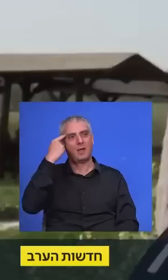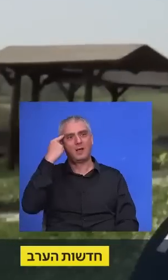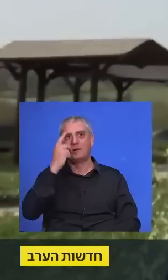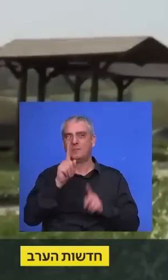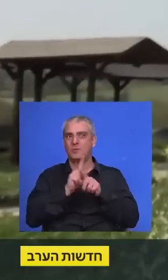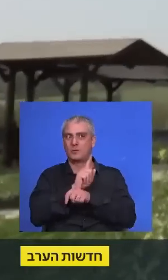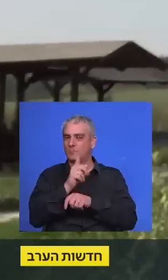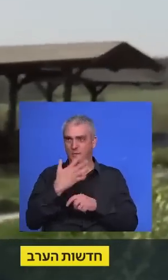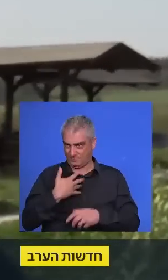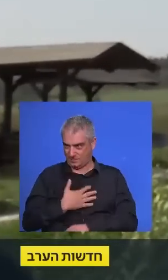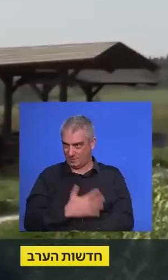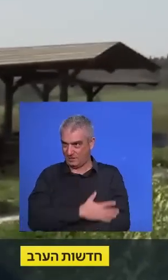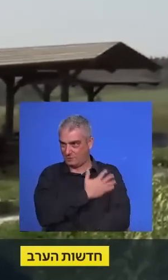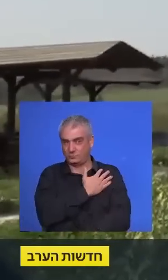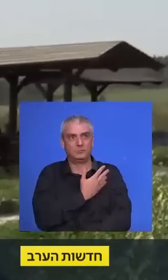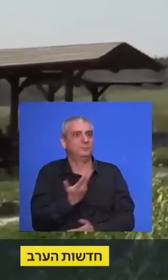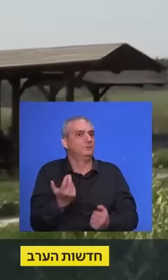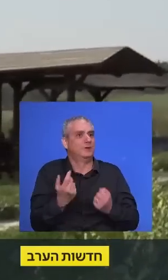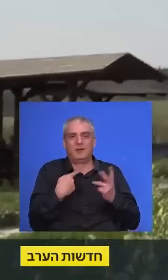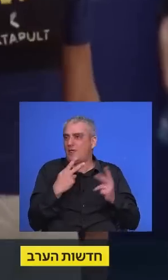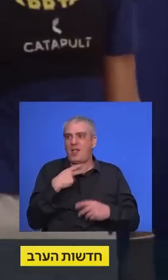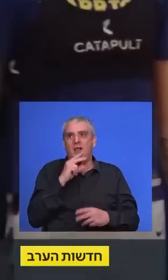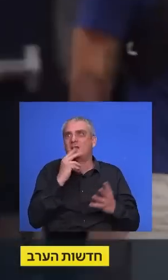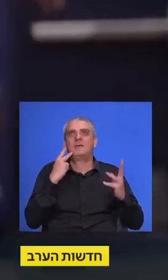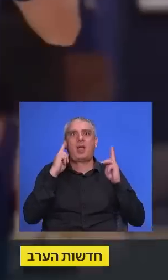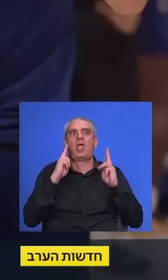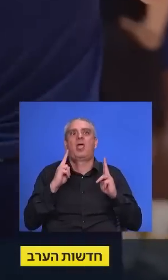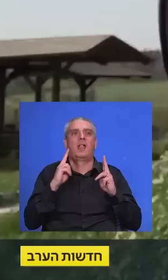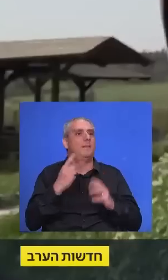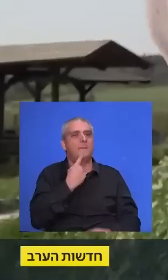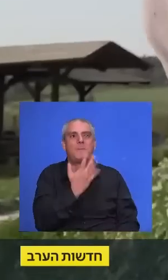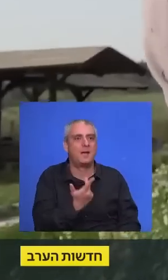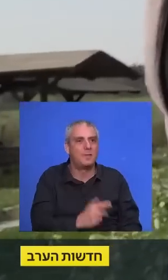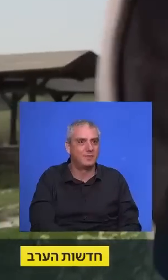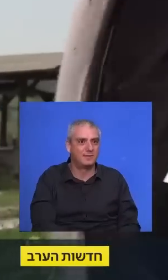זה בטח התרגשות. פשוט לא אכלתי לדבר. מה אמרת לו?